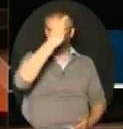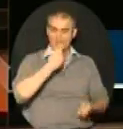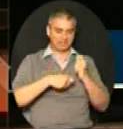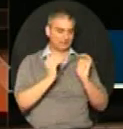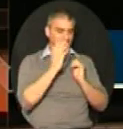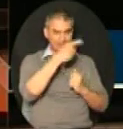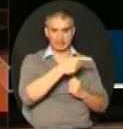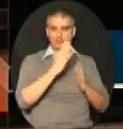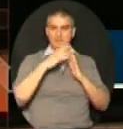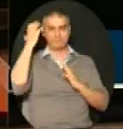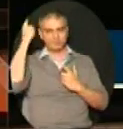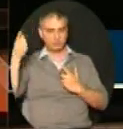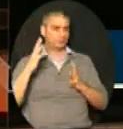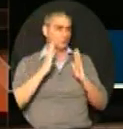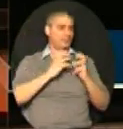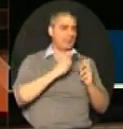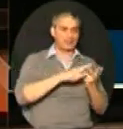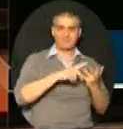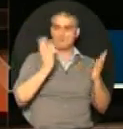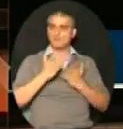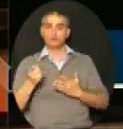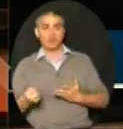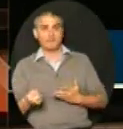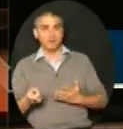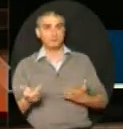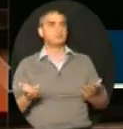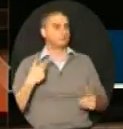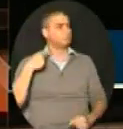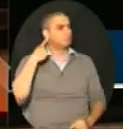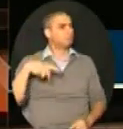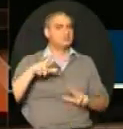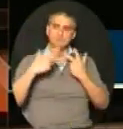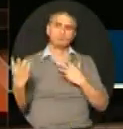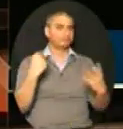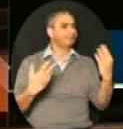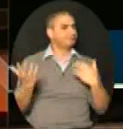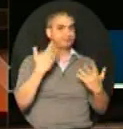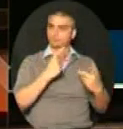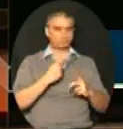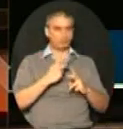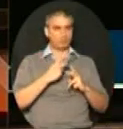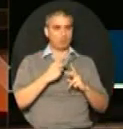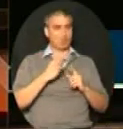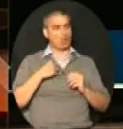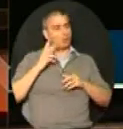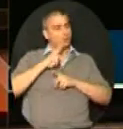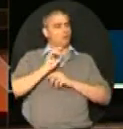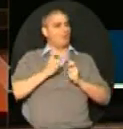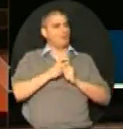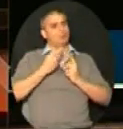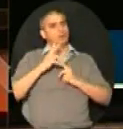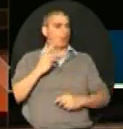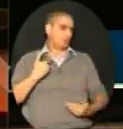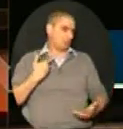לעסקים קטנים, בבית שמש, בפתח תקווה, בבאר שבע, ושומעת את הציבור דווקא לא תחת כנפיים מפלגתיות, אלא יותר